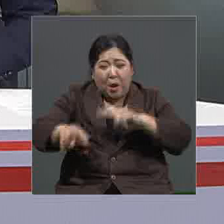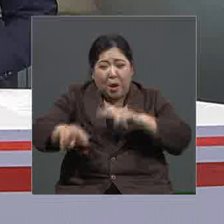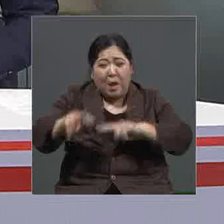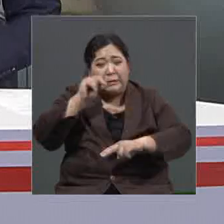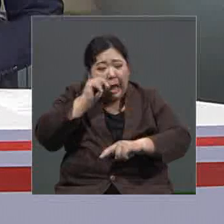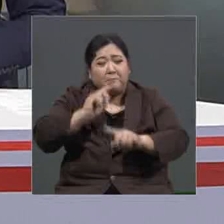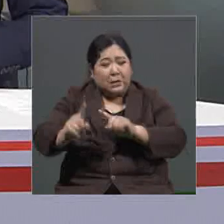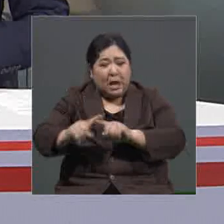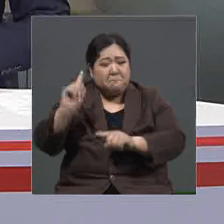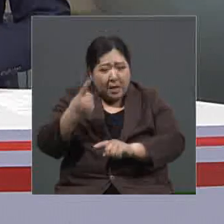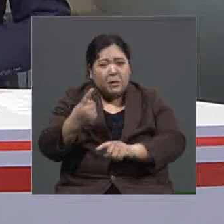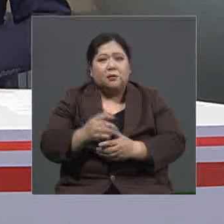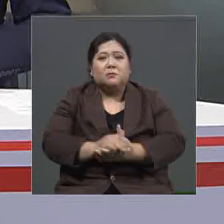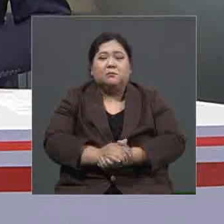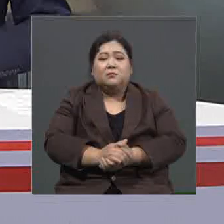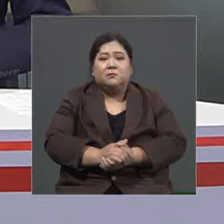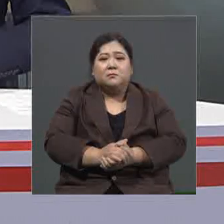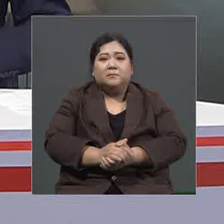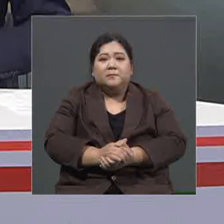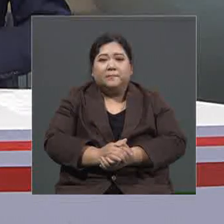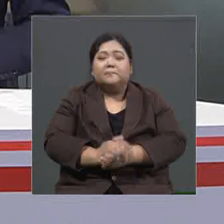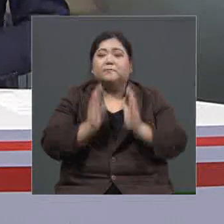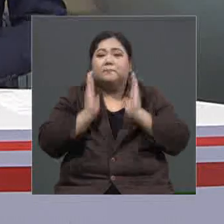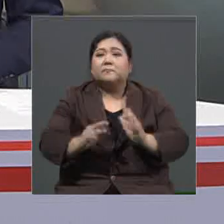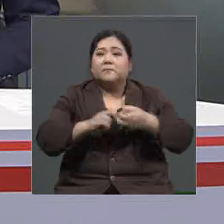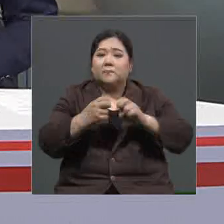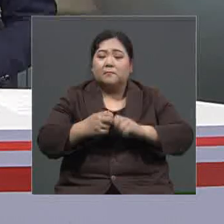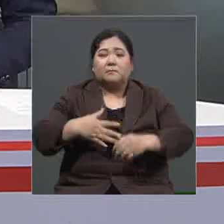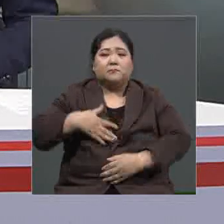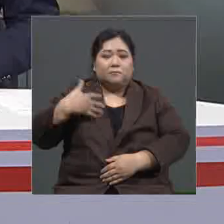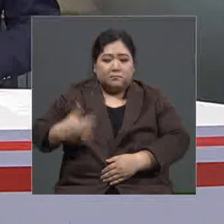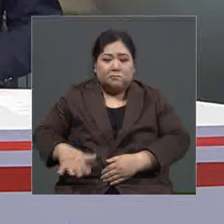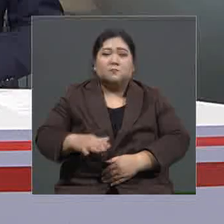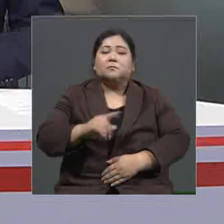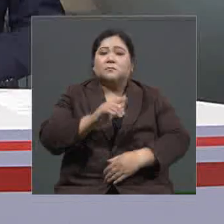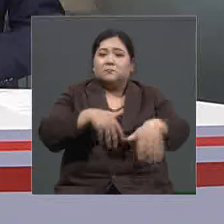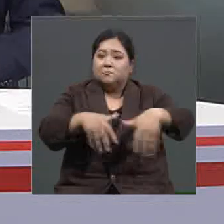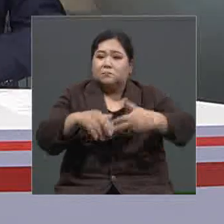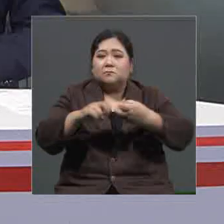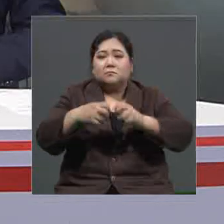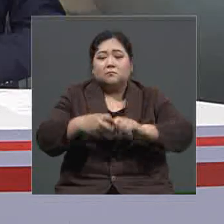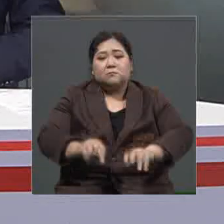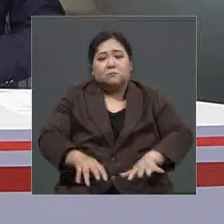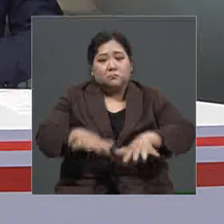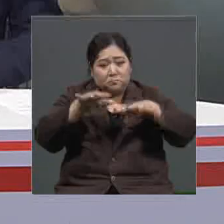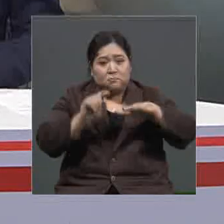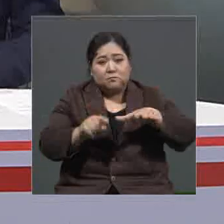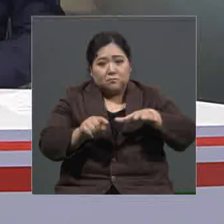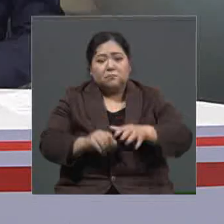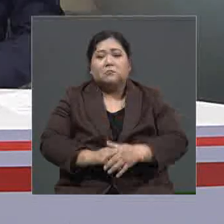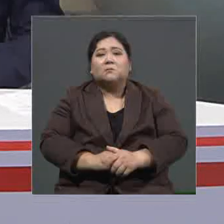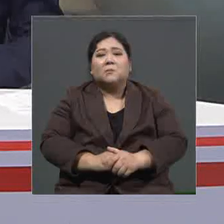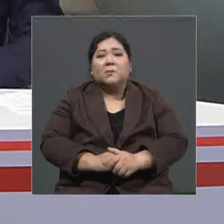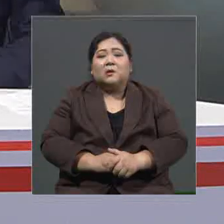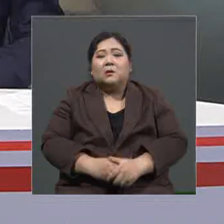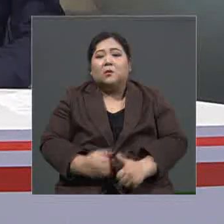ที่แๆ คนที่ประสบปัญหาเรื่องของความเดอดร้อนจากภัยพิบัติในครั้งนี้อย่ที่บอกไปในช่งแรกว่าวันนี้จะเปน